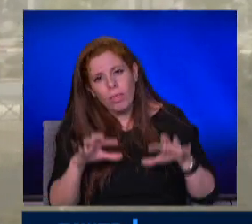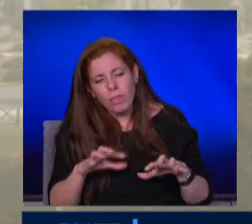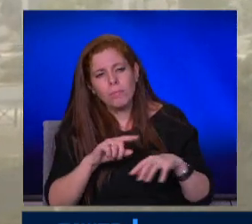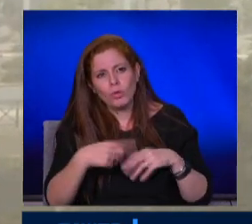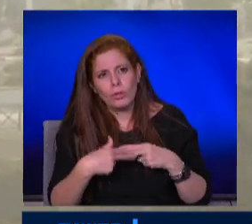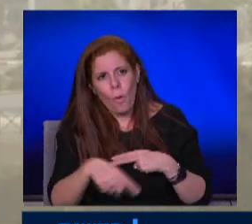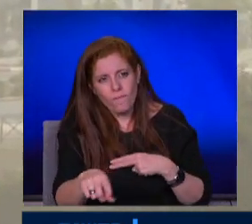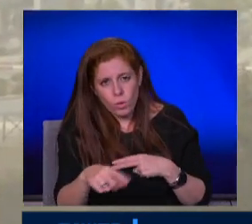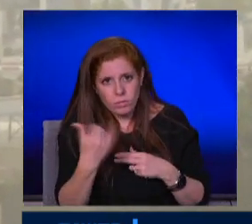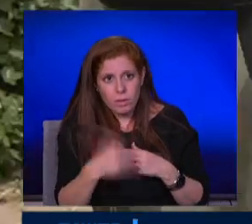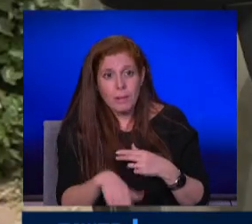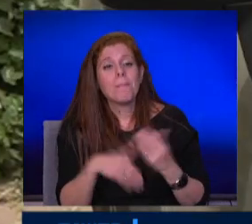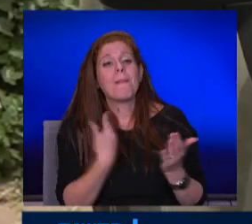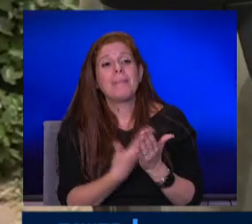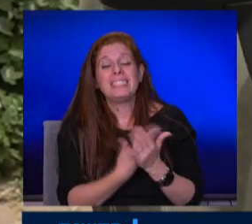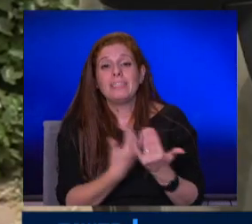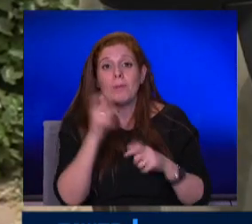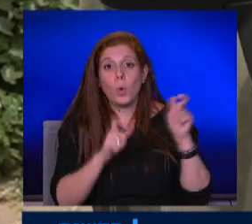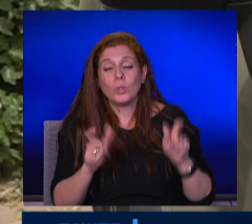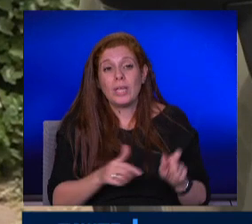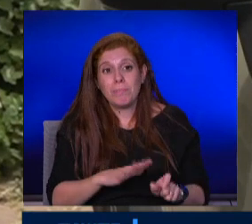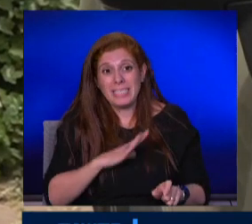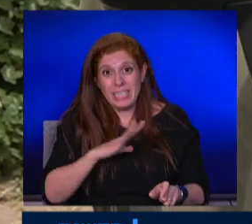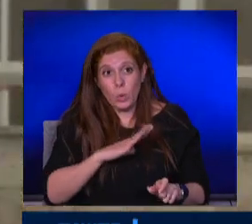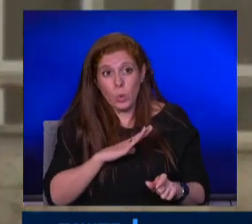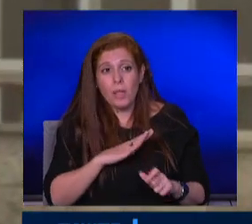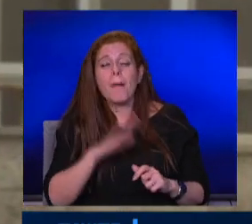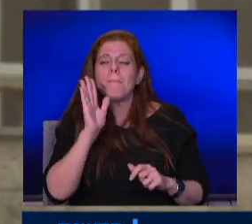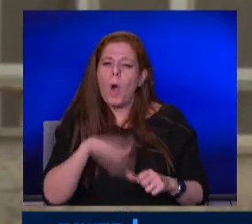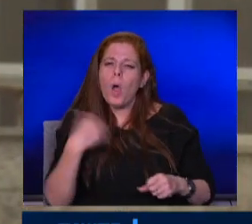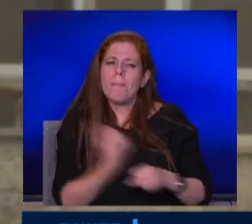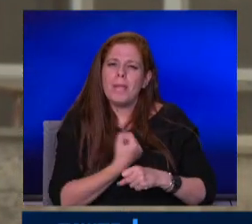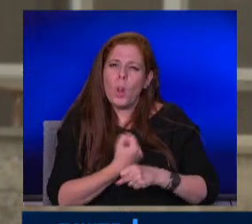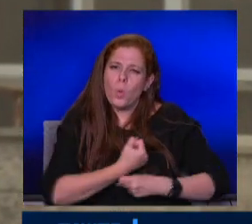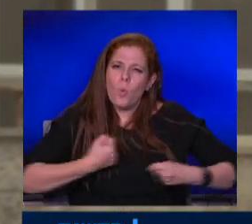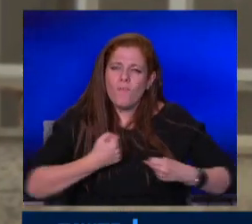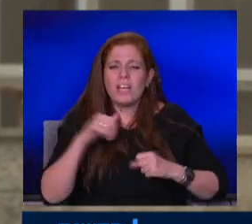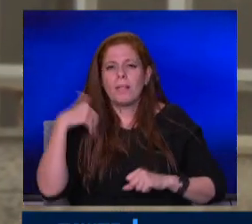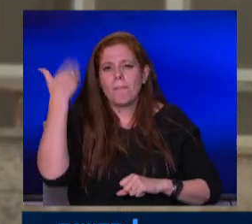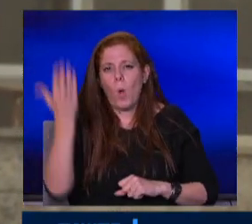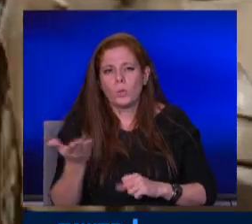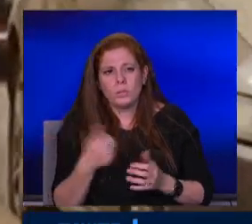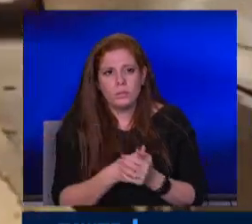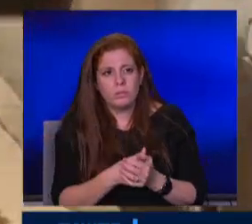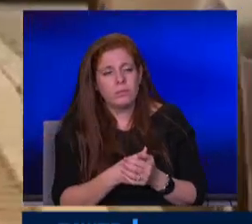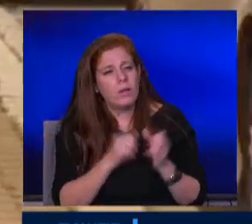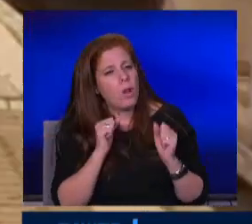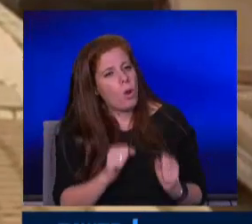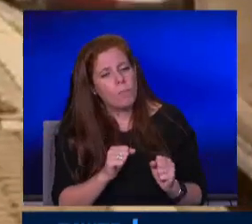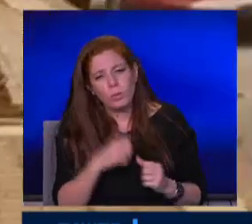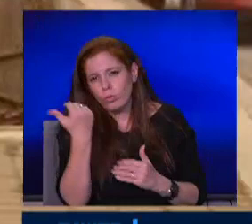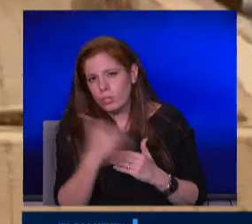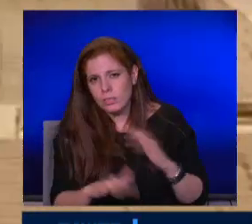ובמשרד הבריאות ממליצים לאוכלוסיות בסיכון לצמצם פעילות גופנית מאומצת בחוץ. לא בטוח שאנחנו נצא מזה כל כך